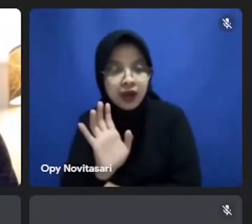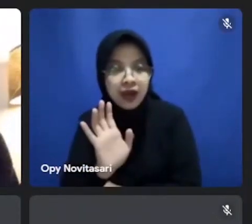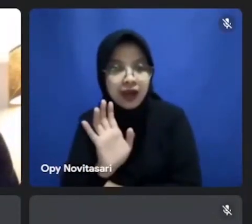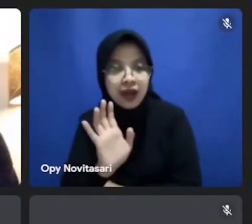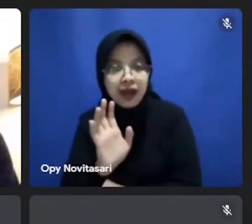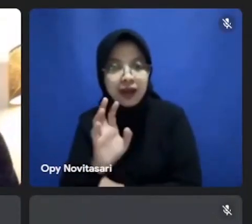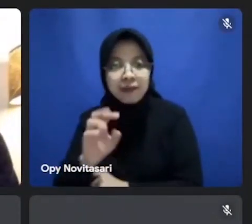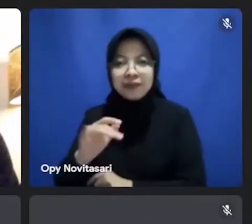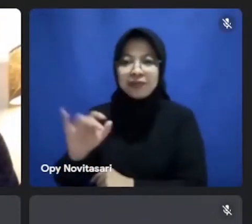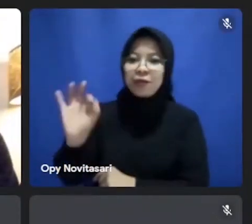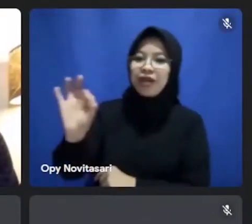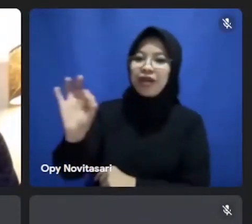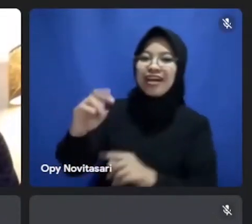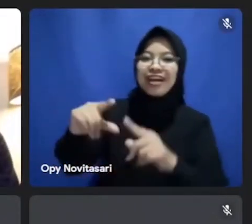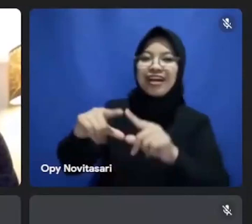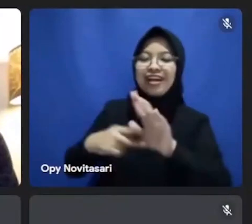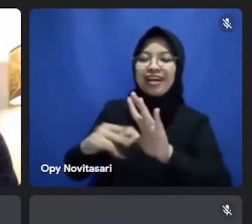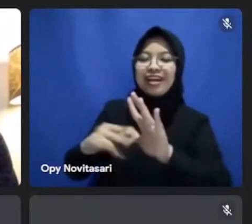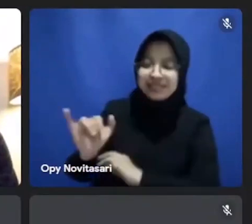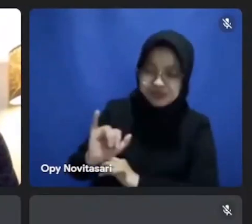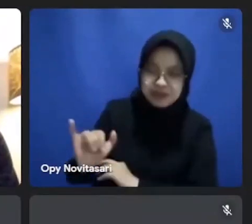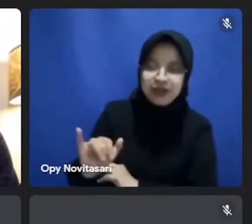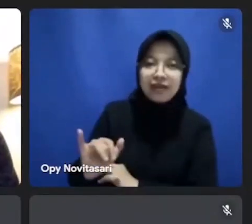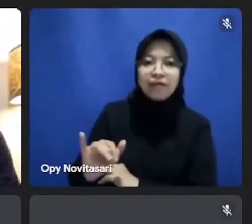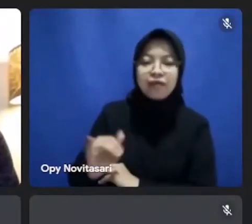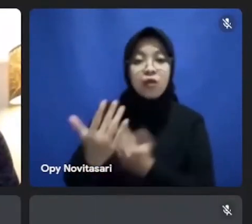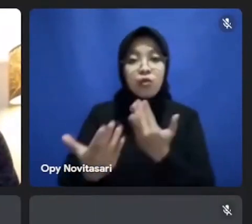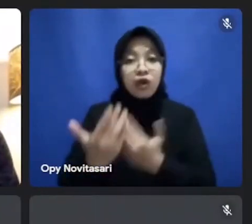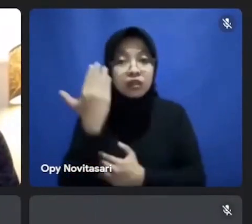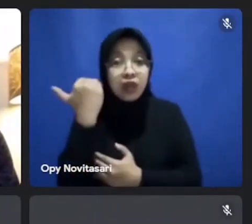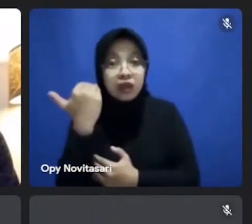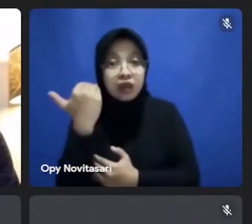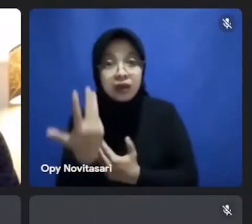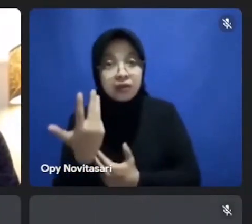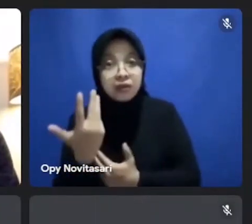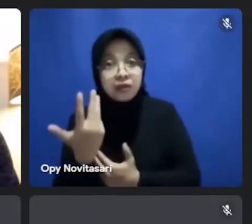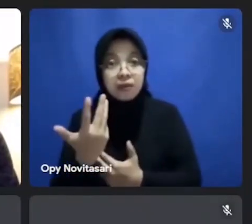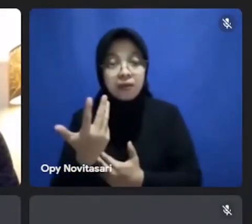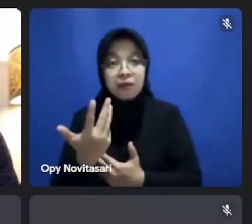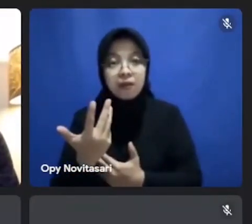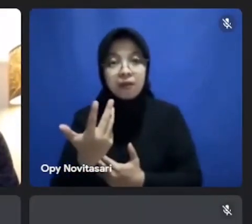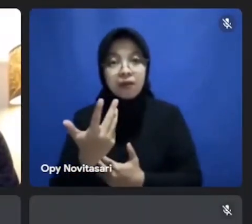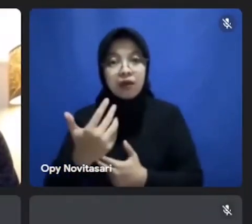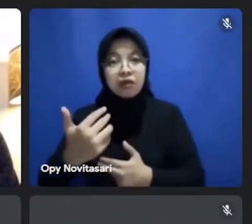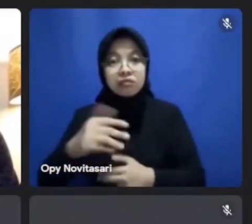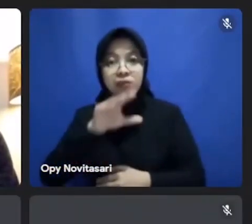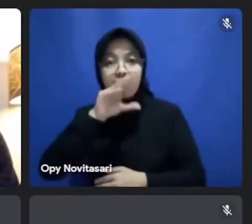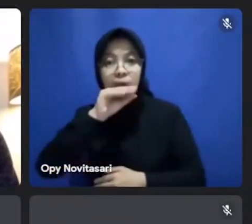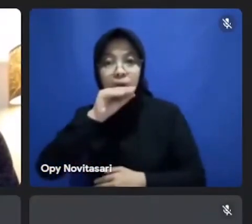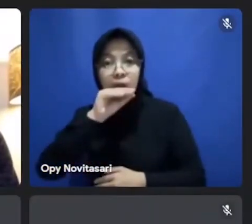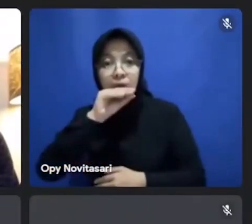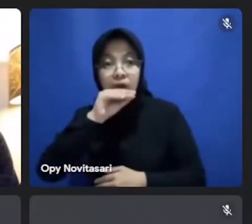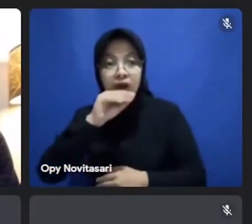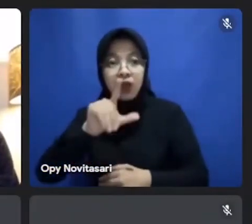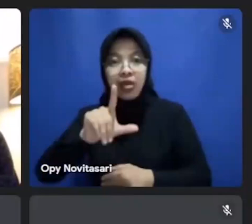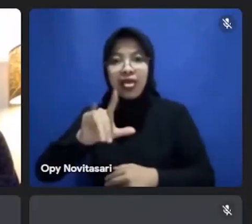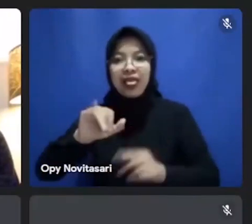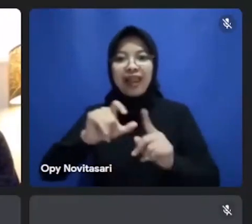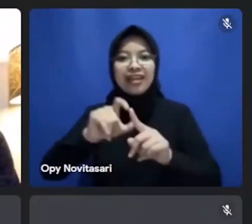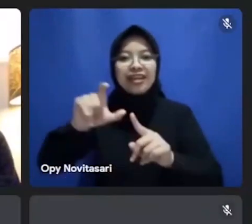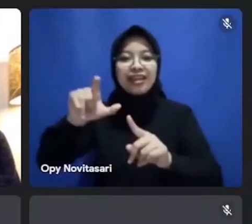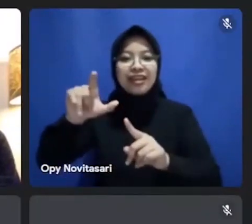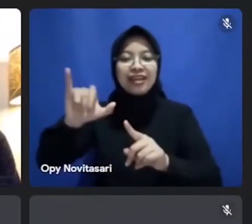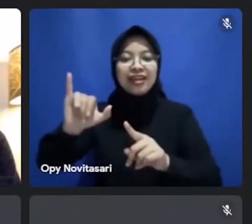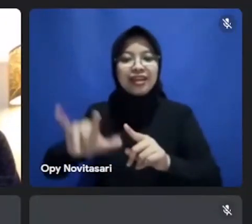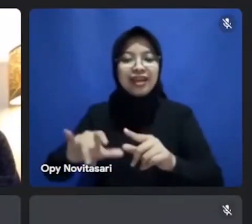yang berani sama-sama mungkin tadi ada yang e nyalakan mikrofonnya Dar Mbak dia alvani tadi